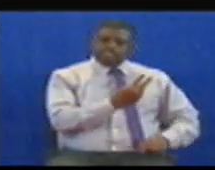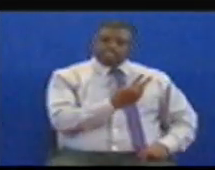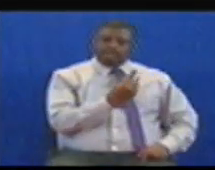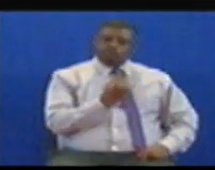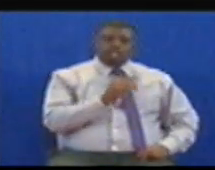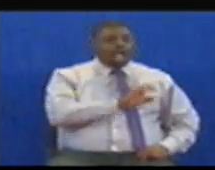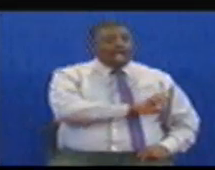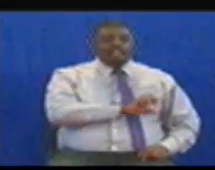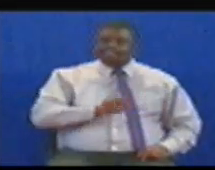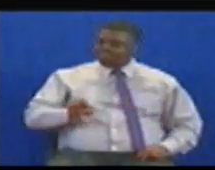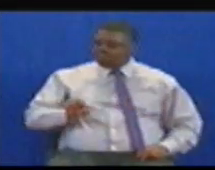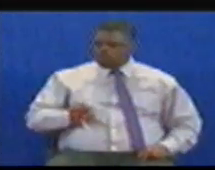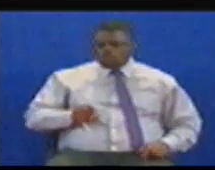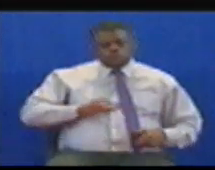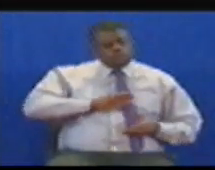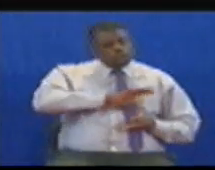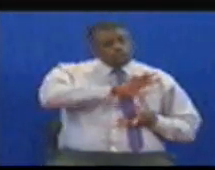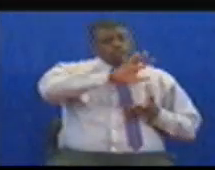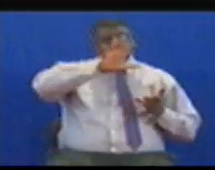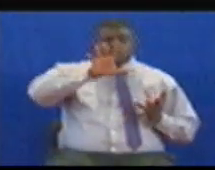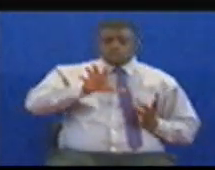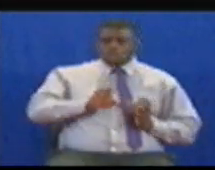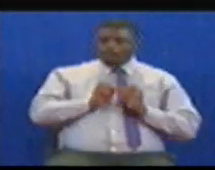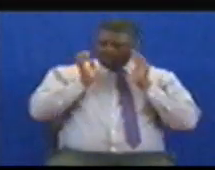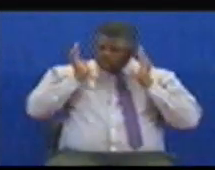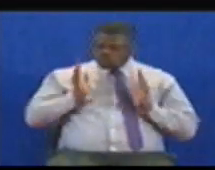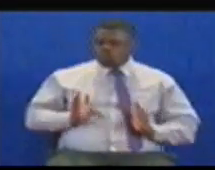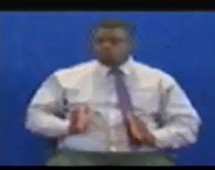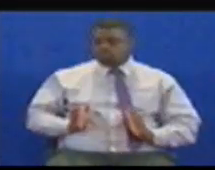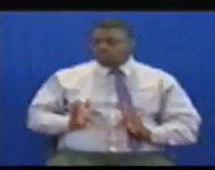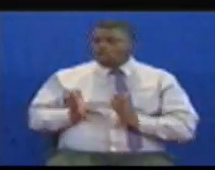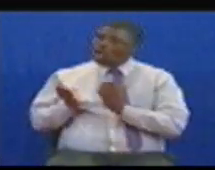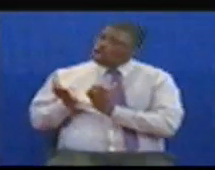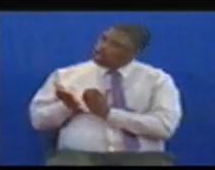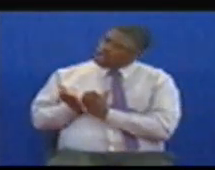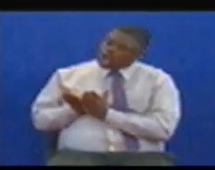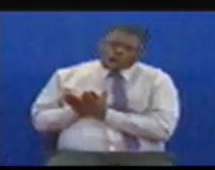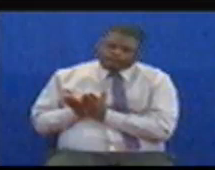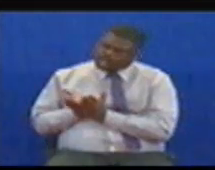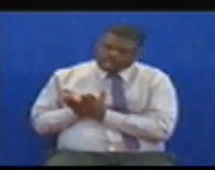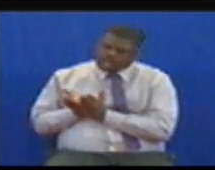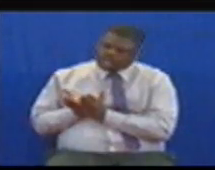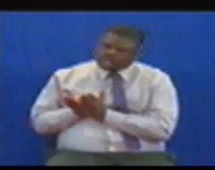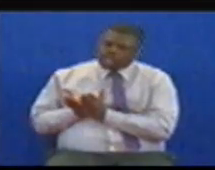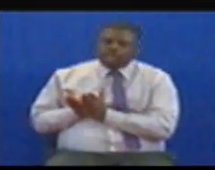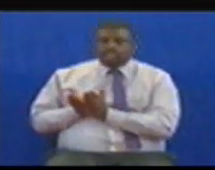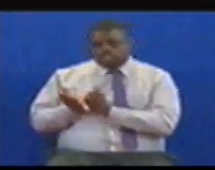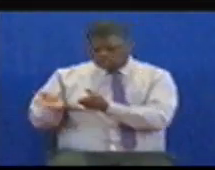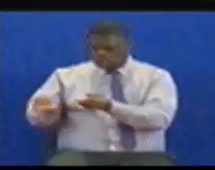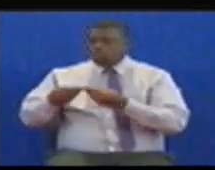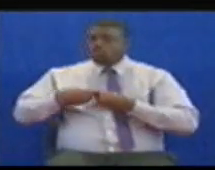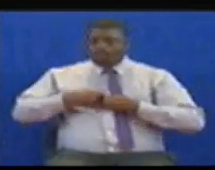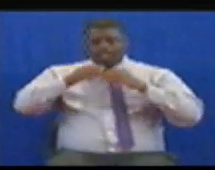183,024,821,000. Jumla kuu, Mheshimiwa Spika, nayoomba bunge lako kwa unyenyekevu itupatie